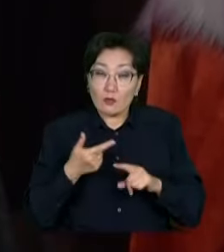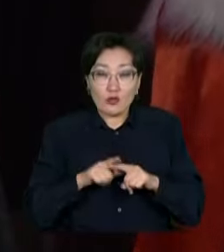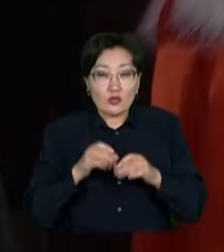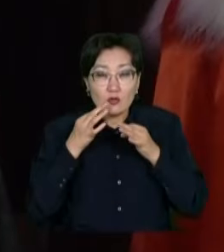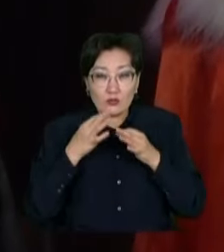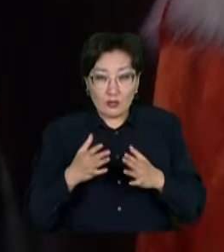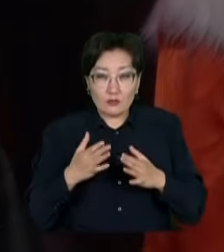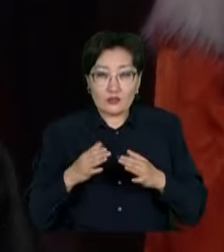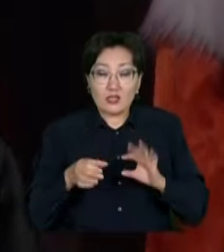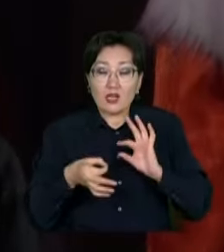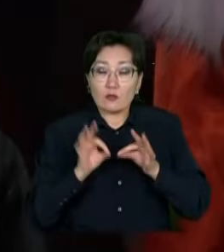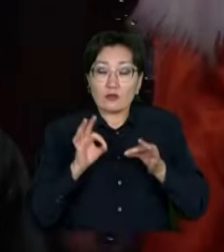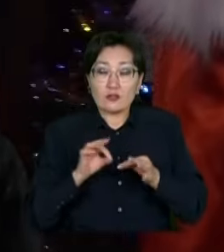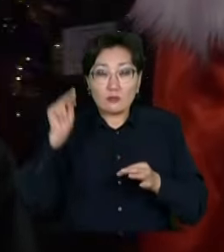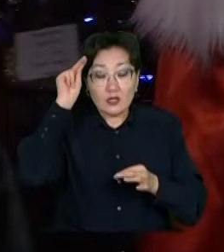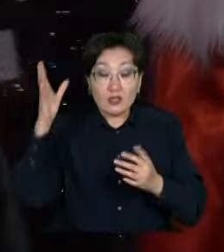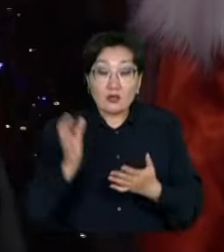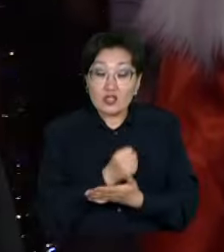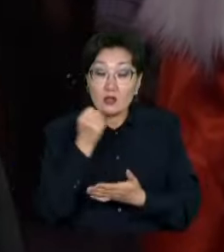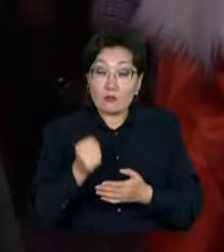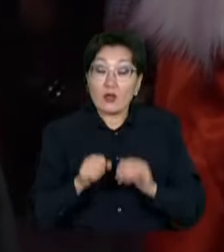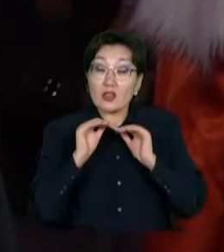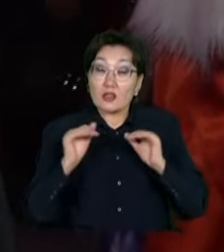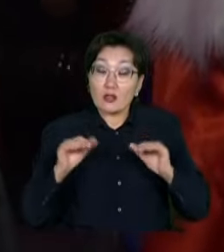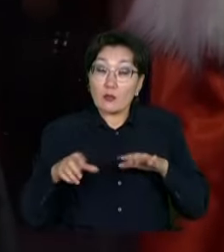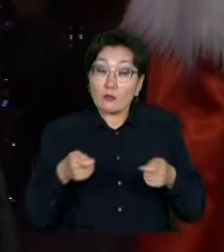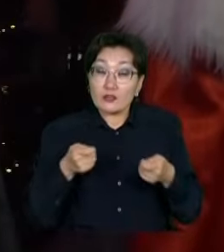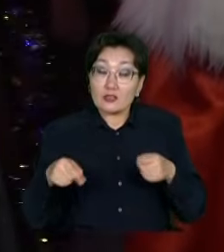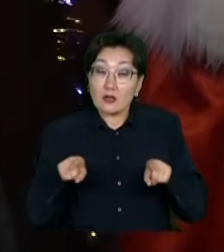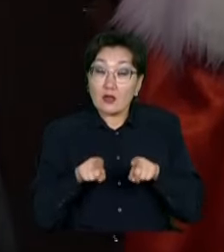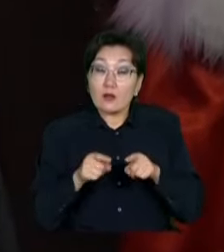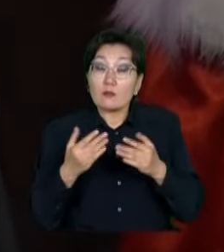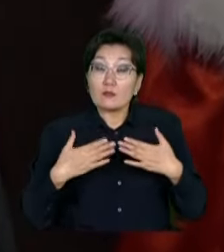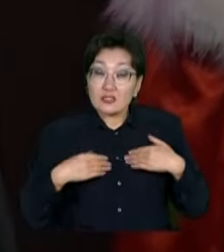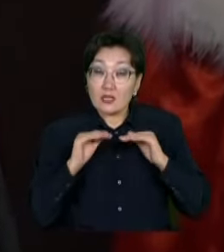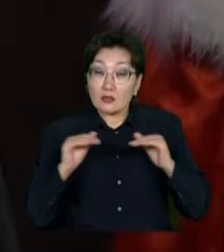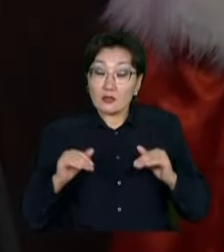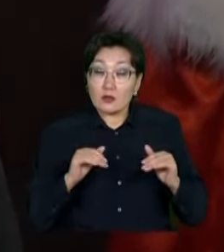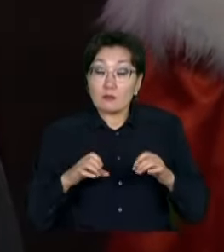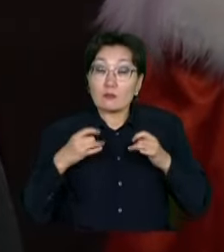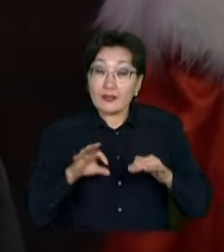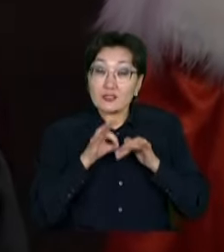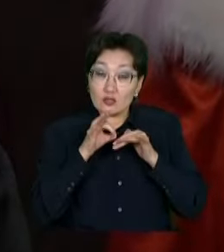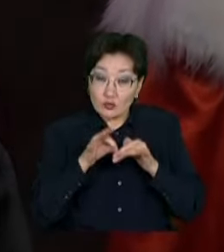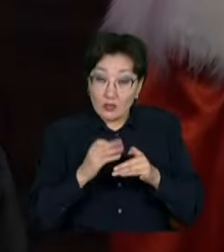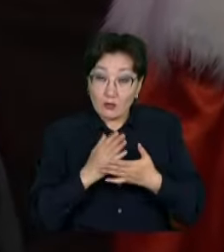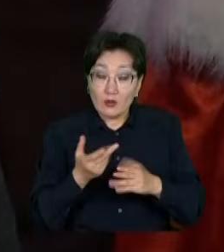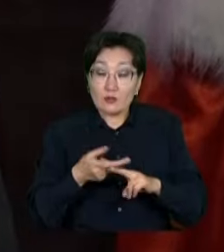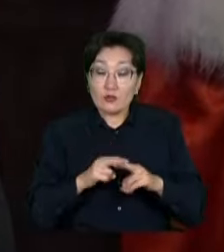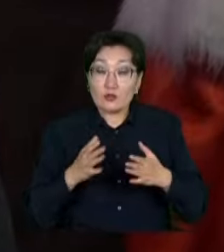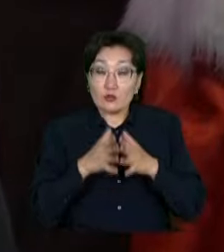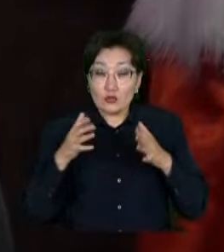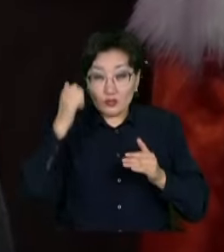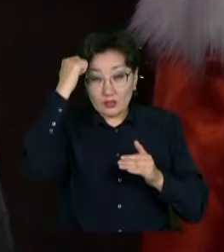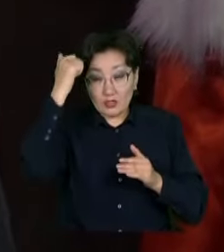олимпиада жеңіс алған адамдардың президентіміз осы балаларға арнап іс-шара жасап жатыр. Сол үшін президентімізге